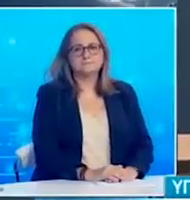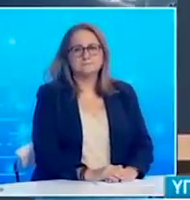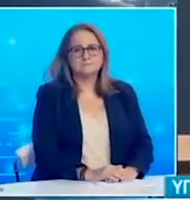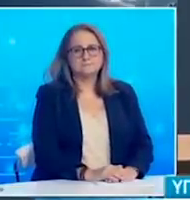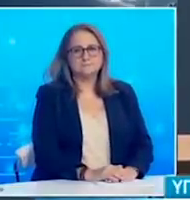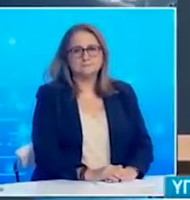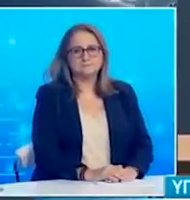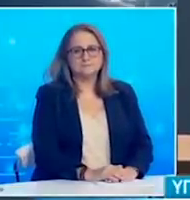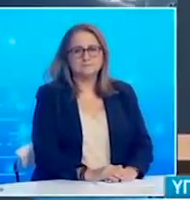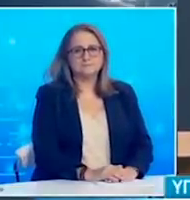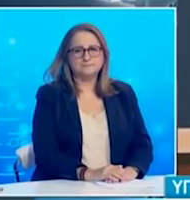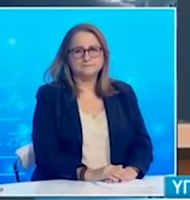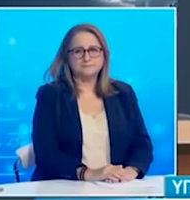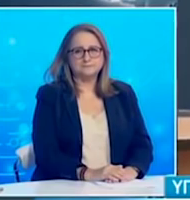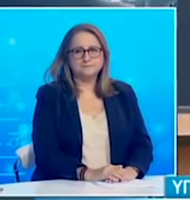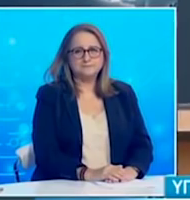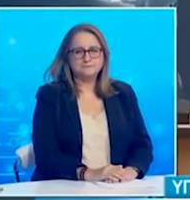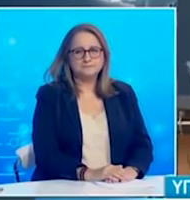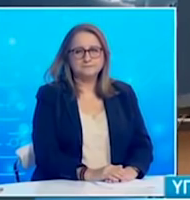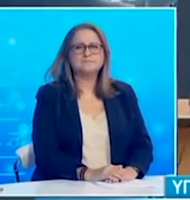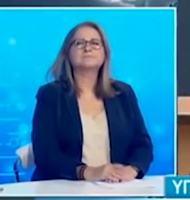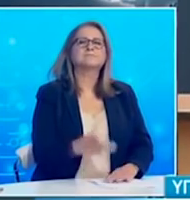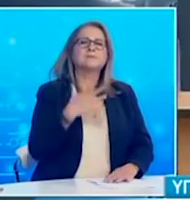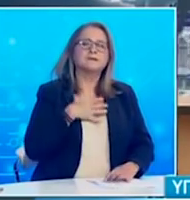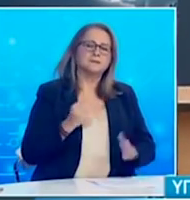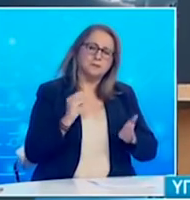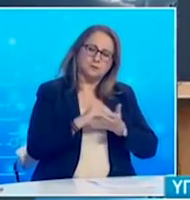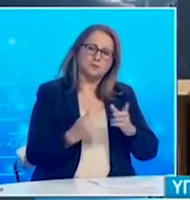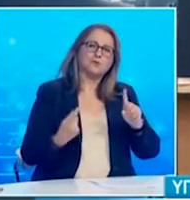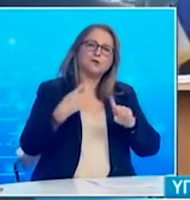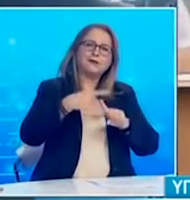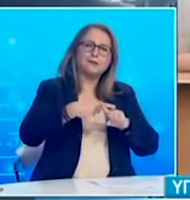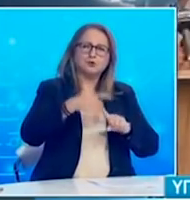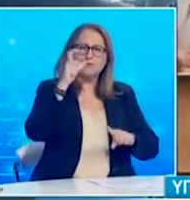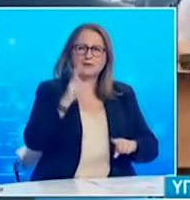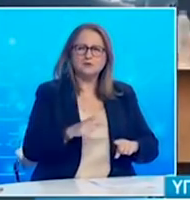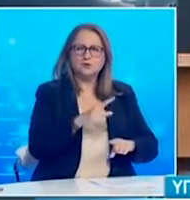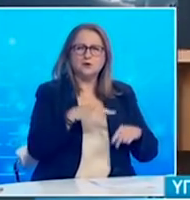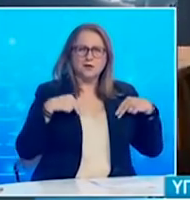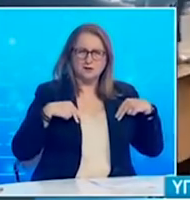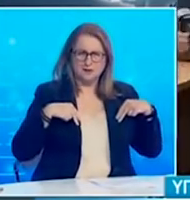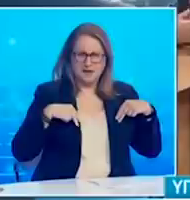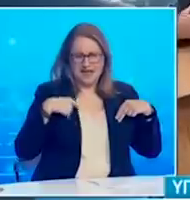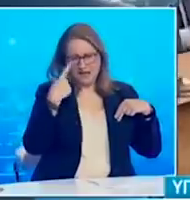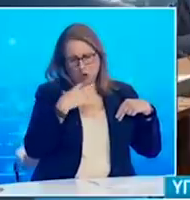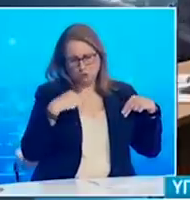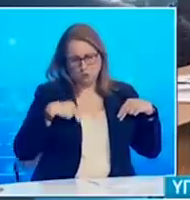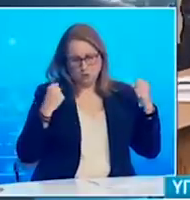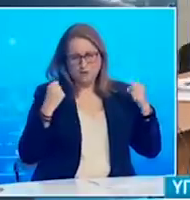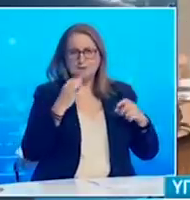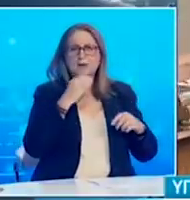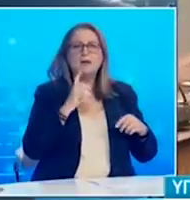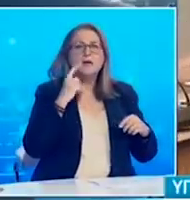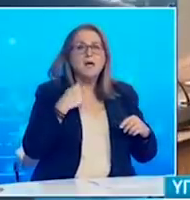Να προσθέσω σε αυτά που είπε ο κύριος Χαρδαλιάς ότι όλοι και όλα κρίνονται του αποτελέσματος και το αποτέλεσμα